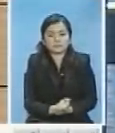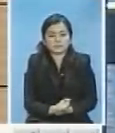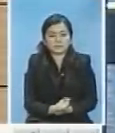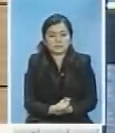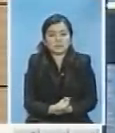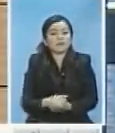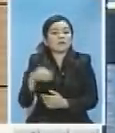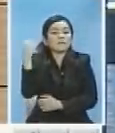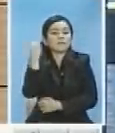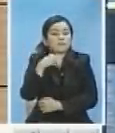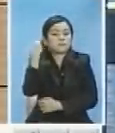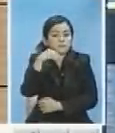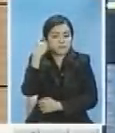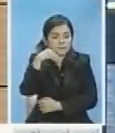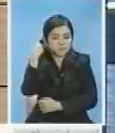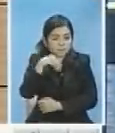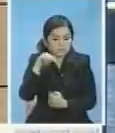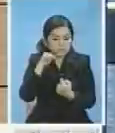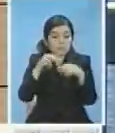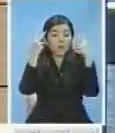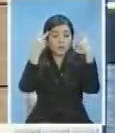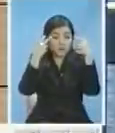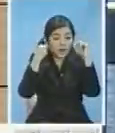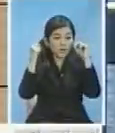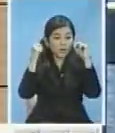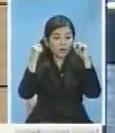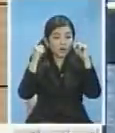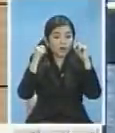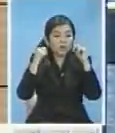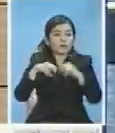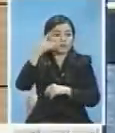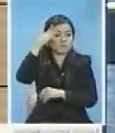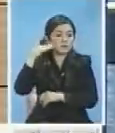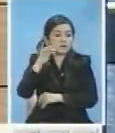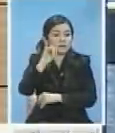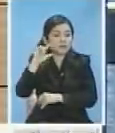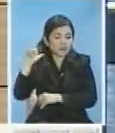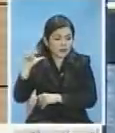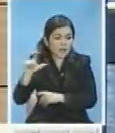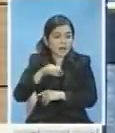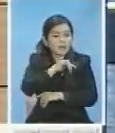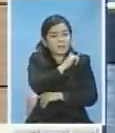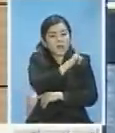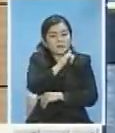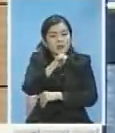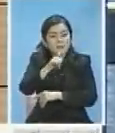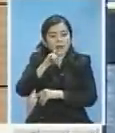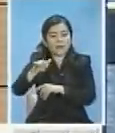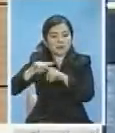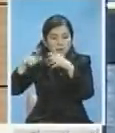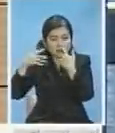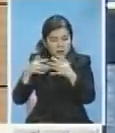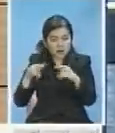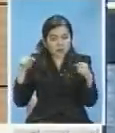ครั้งก่อนหน้าที่ท่านนายกรัฐมนตรีจะเดินทางไปในหลายๆประเทศในช่วงที่ผ่านมาปรากฏว่ามีอดีตนายกรัฐมนตรีของไทย